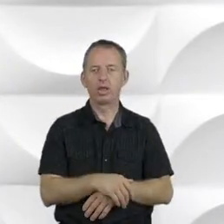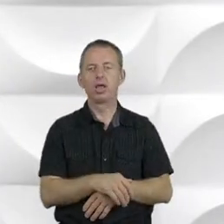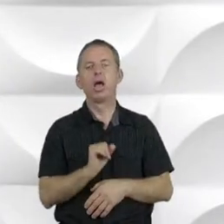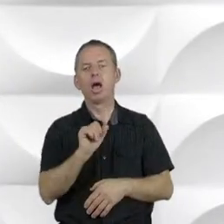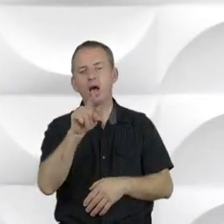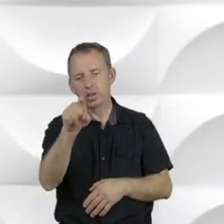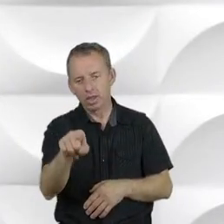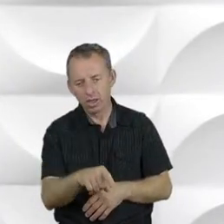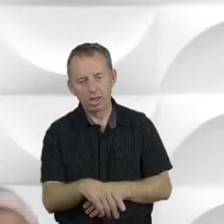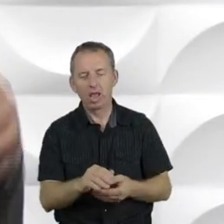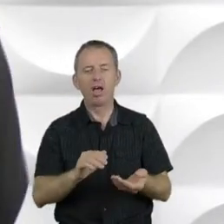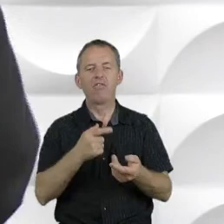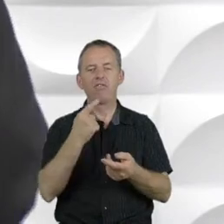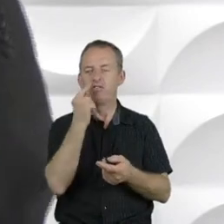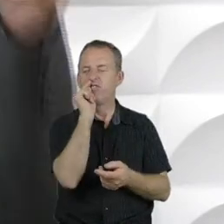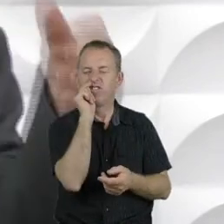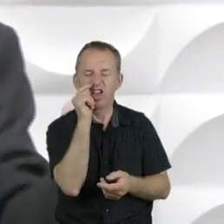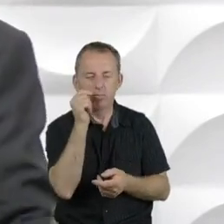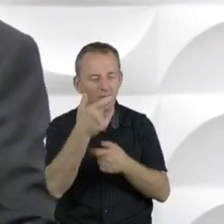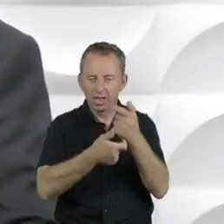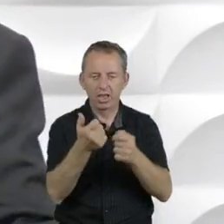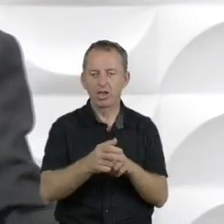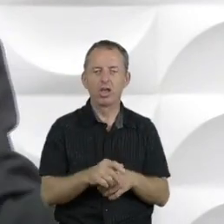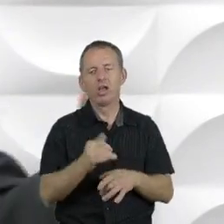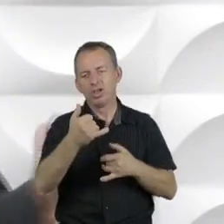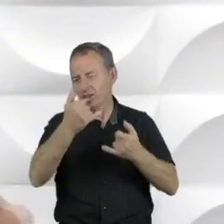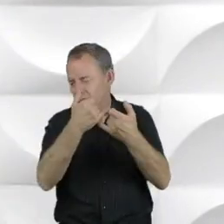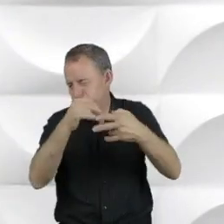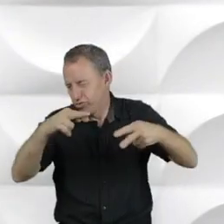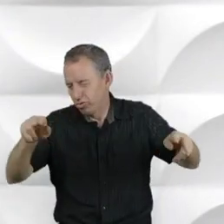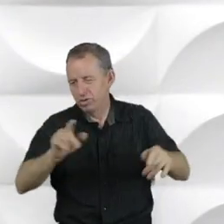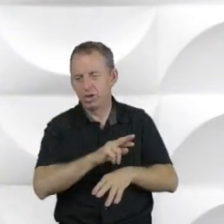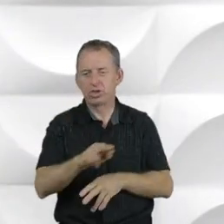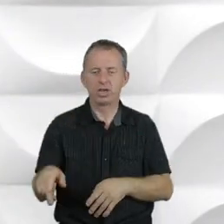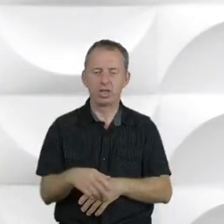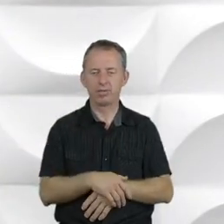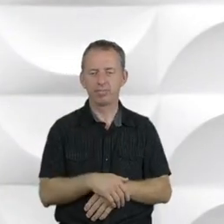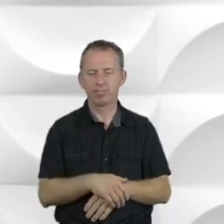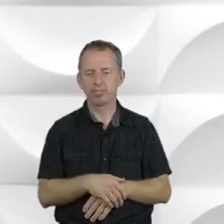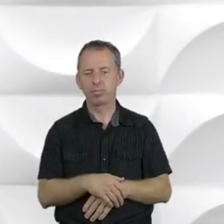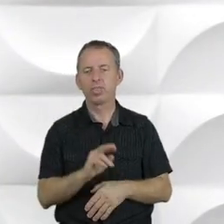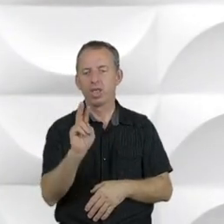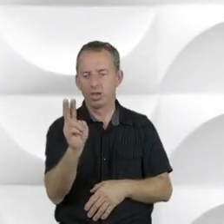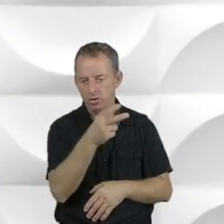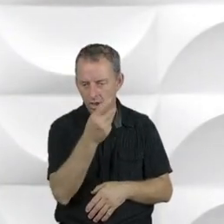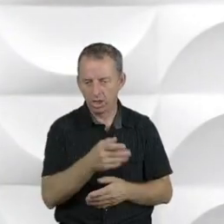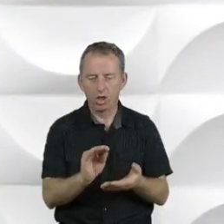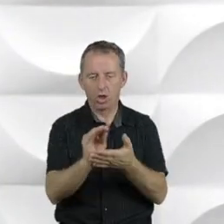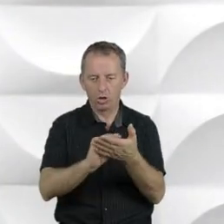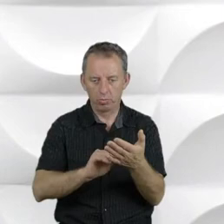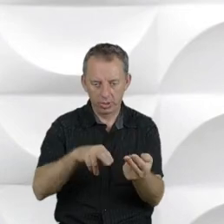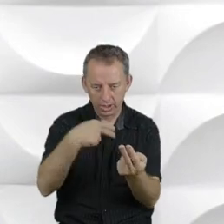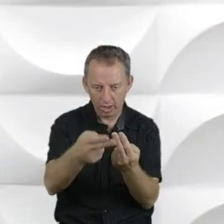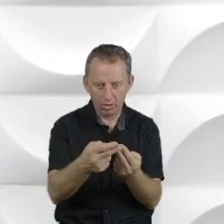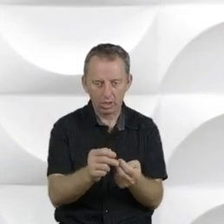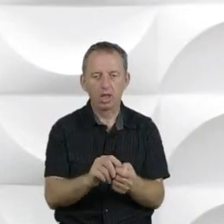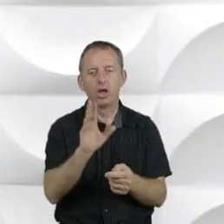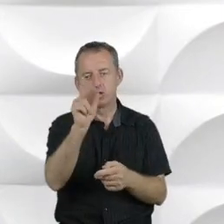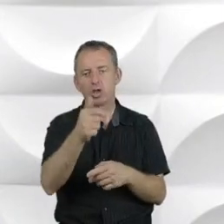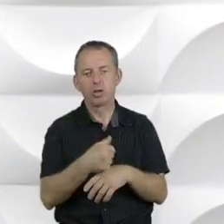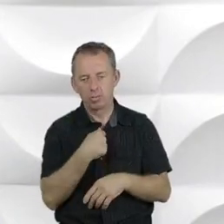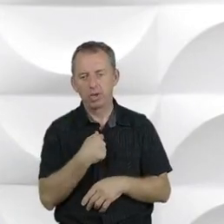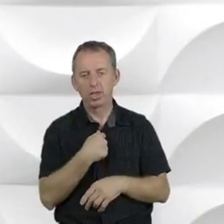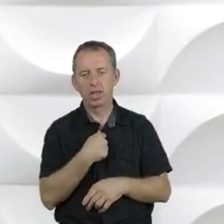na wymaz nie chodzić, ale przeróżne rzeczy. Kiedyś odpisałem, bo już ktoś jeden